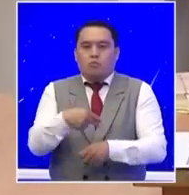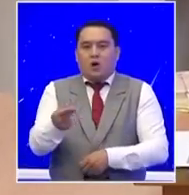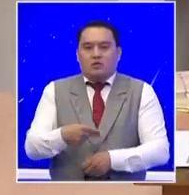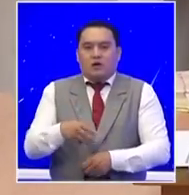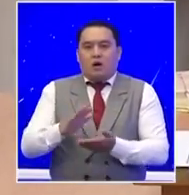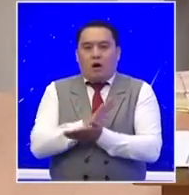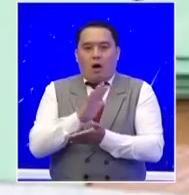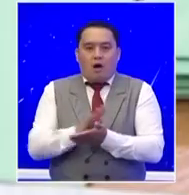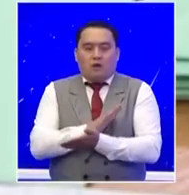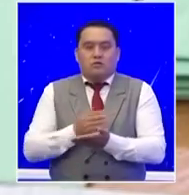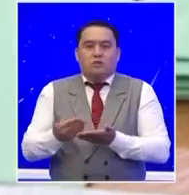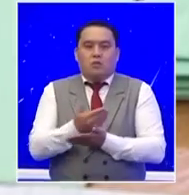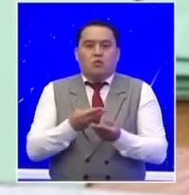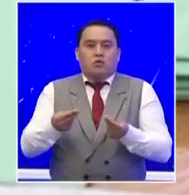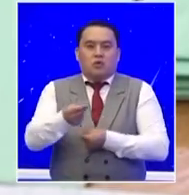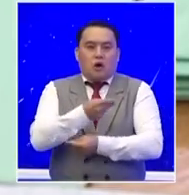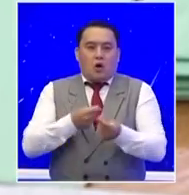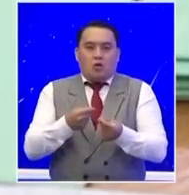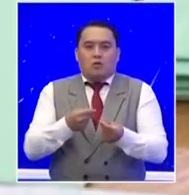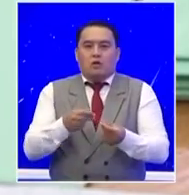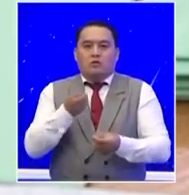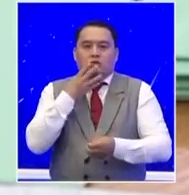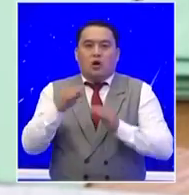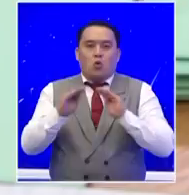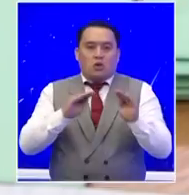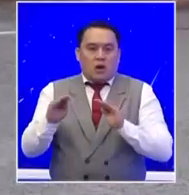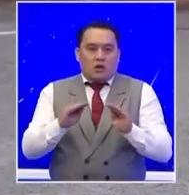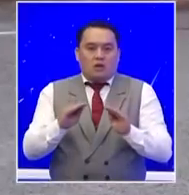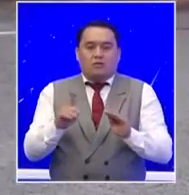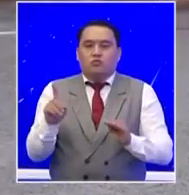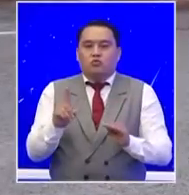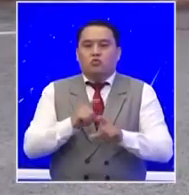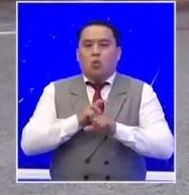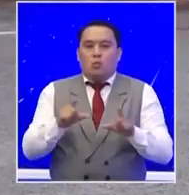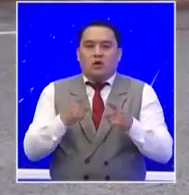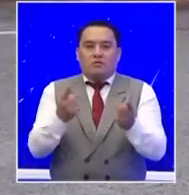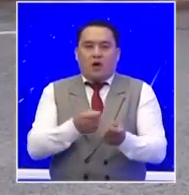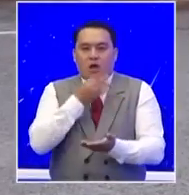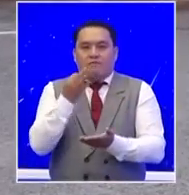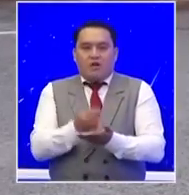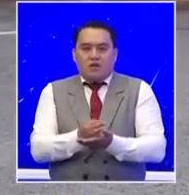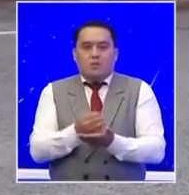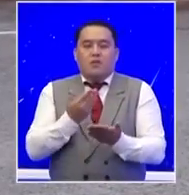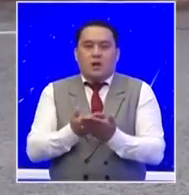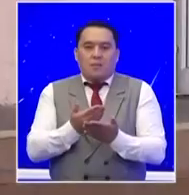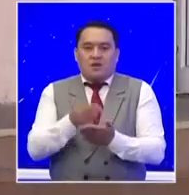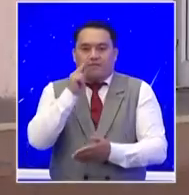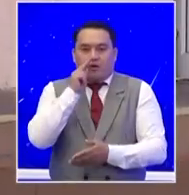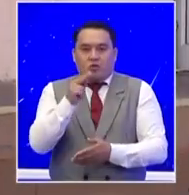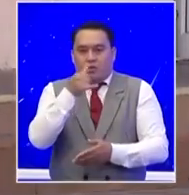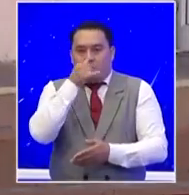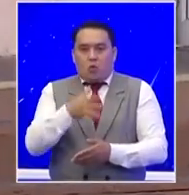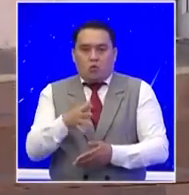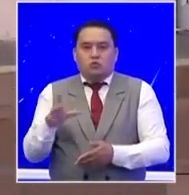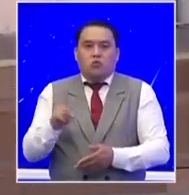на газеты, заставляют собирать деньги на ремонт и озеленение школ. К сожалению, зачастую привлечь к ответственности предполагаемых виновных не